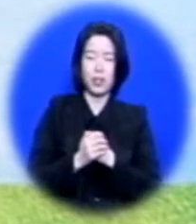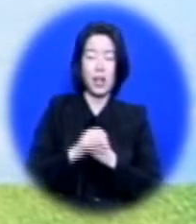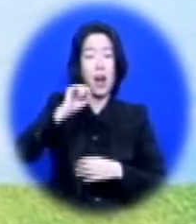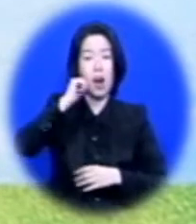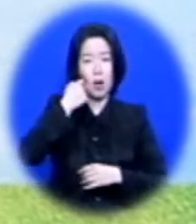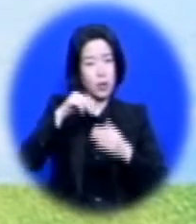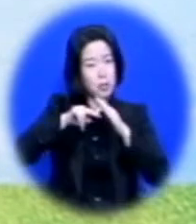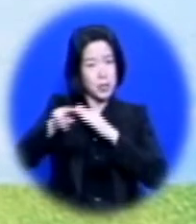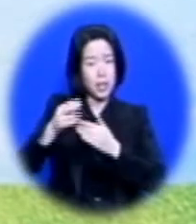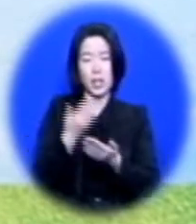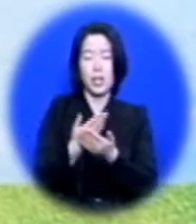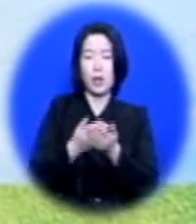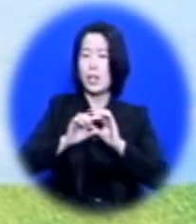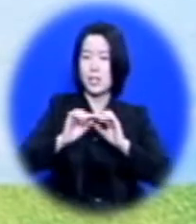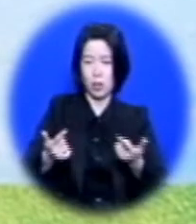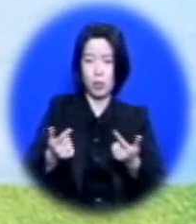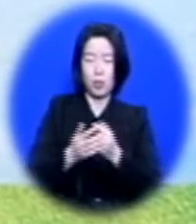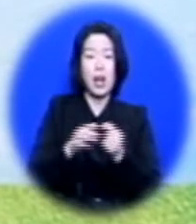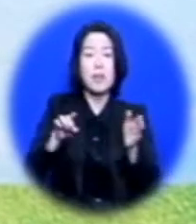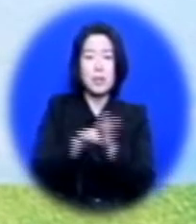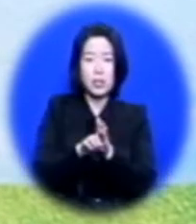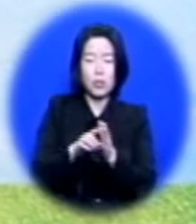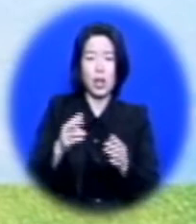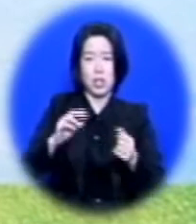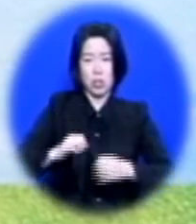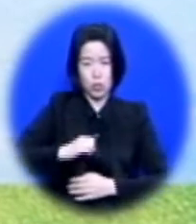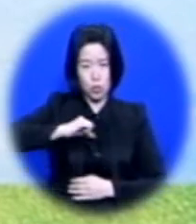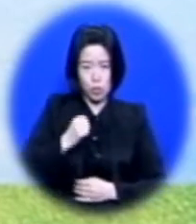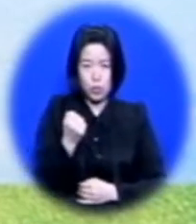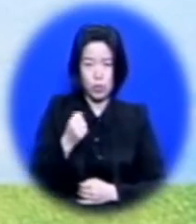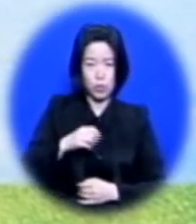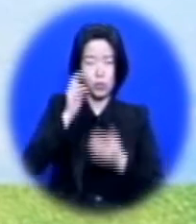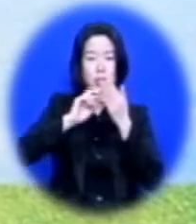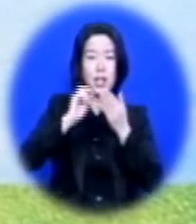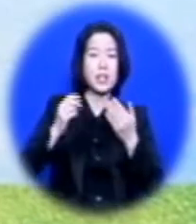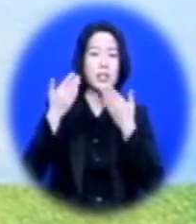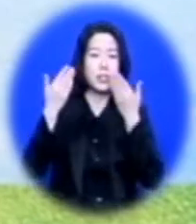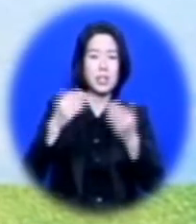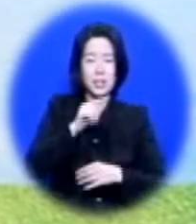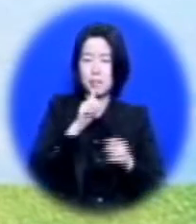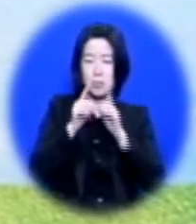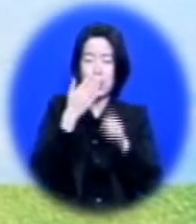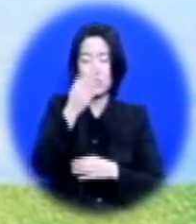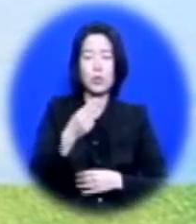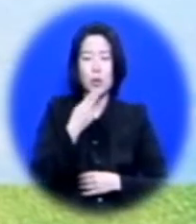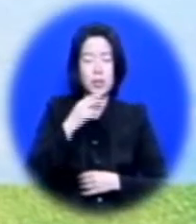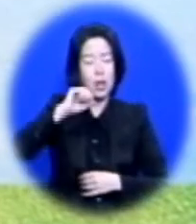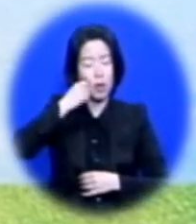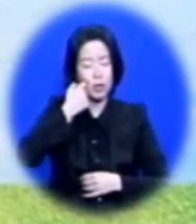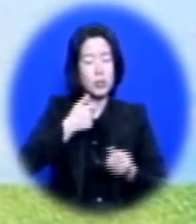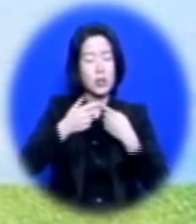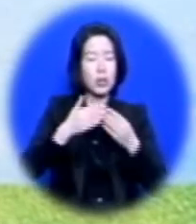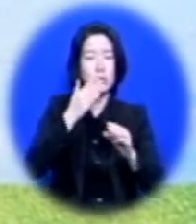어려움을 피하게 해 달라고 하지 않고 믿음과 순종으로 찬양을 했더니 그 말할 수 없는 어려움 겪는 중에